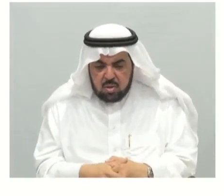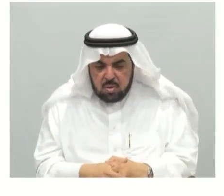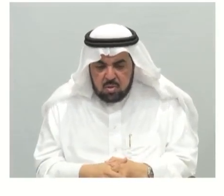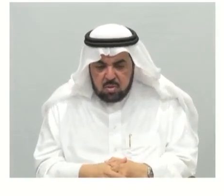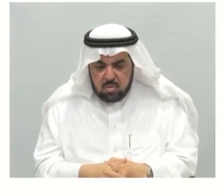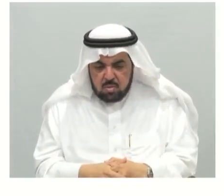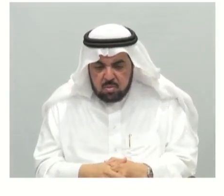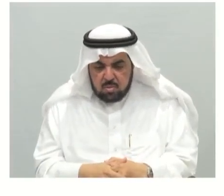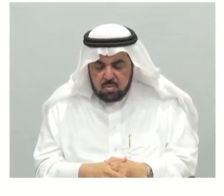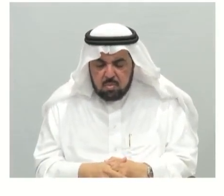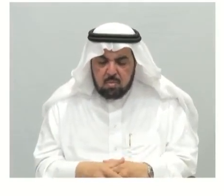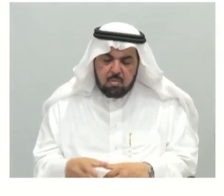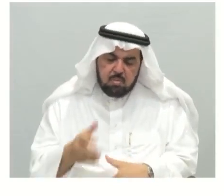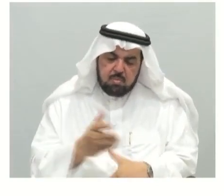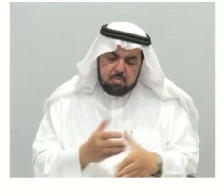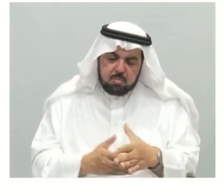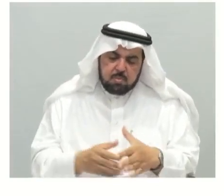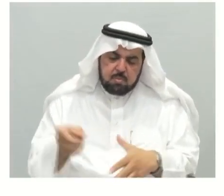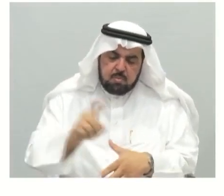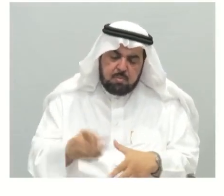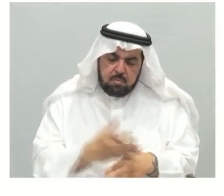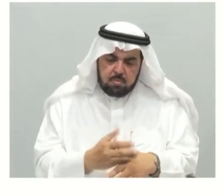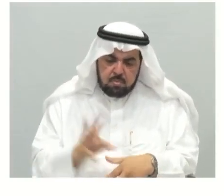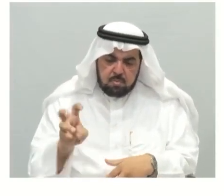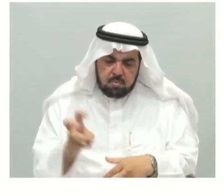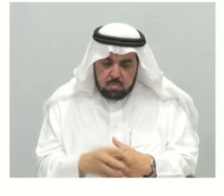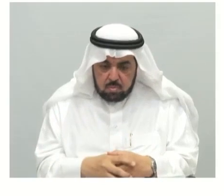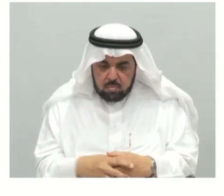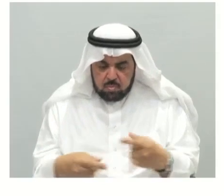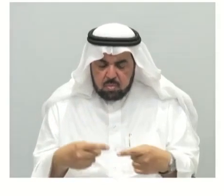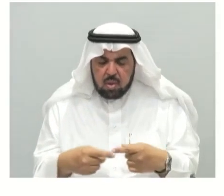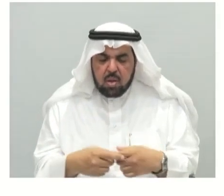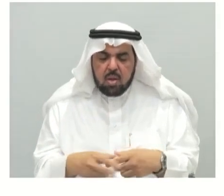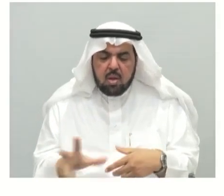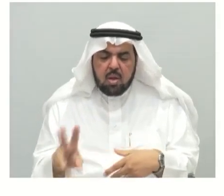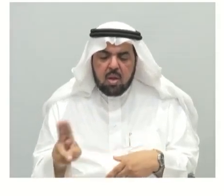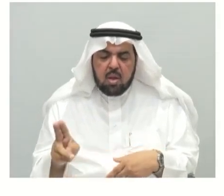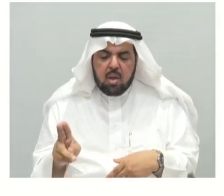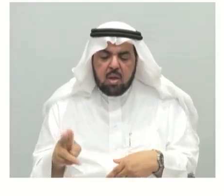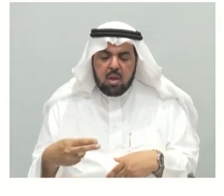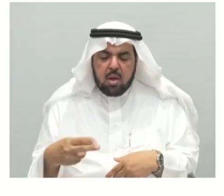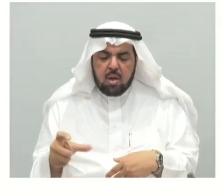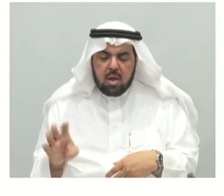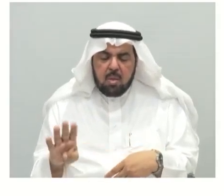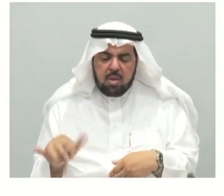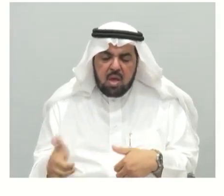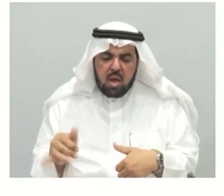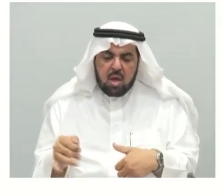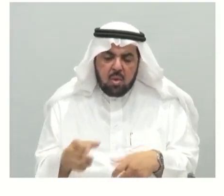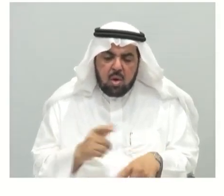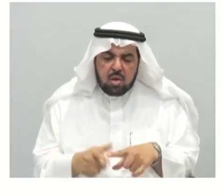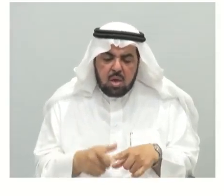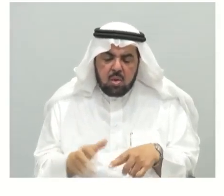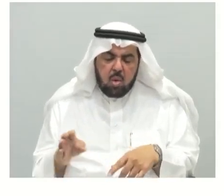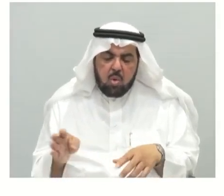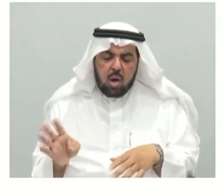طويله في الاسئله البنائيه في السؤال 30 قارن بين العنكبيات والقشريات